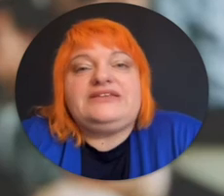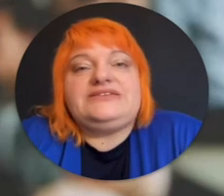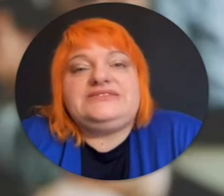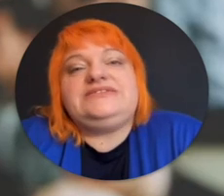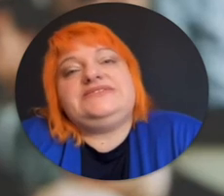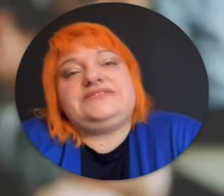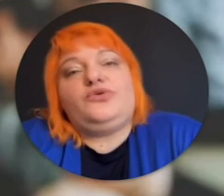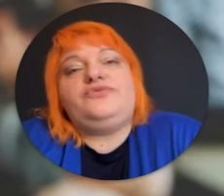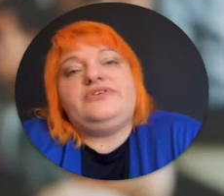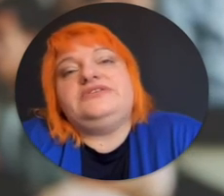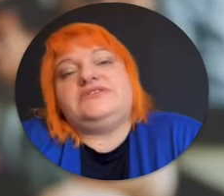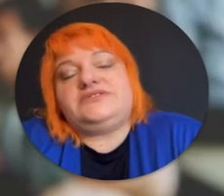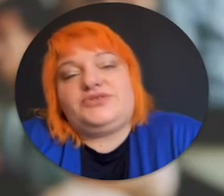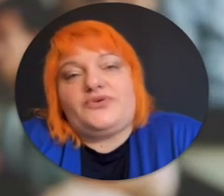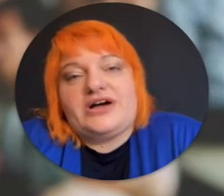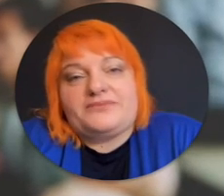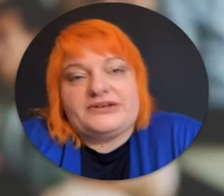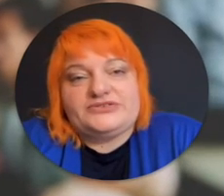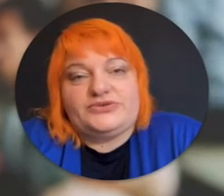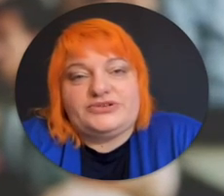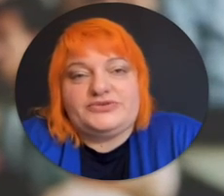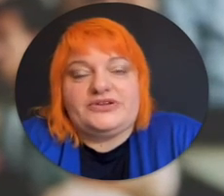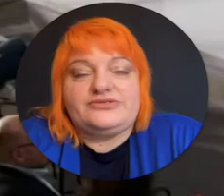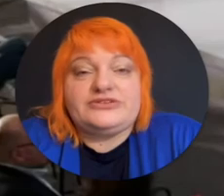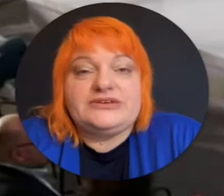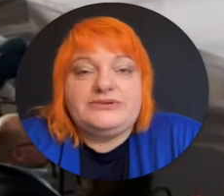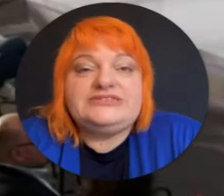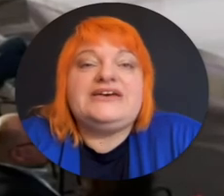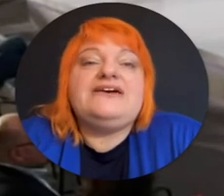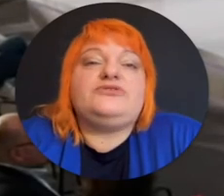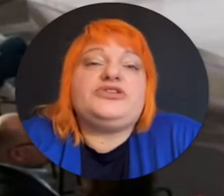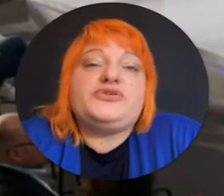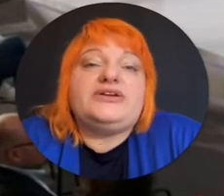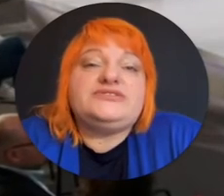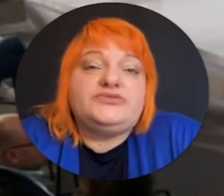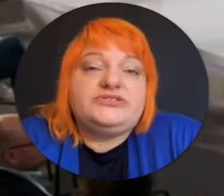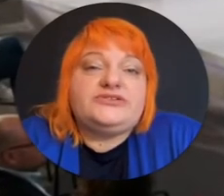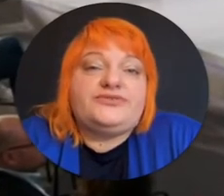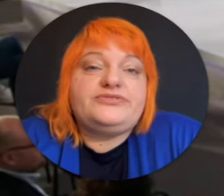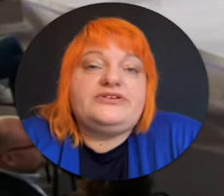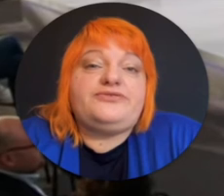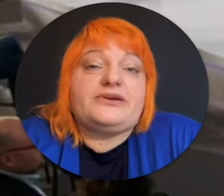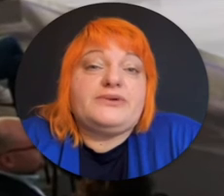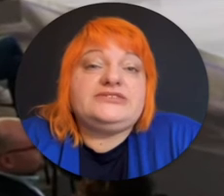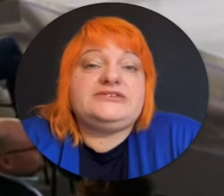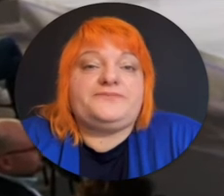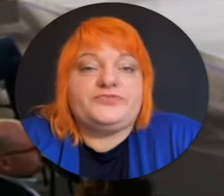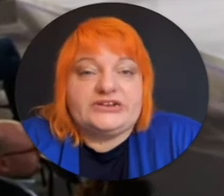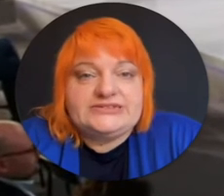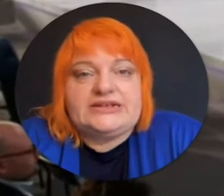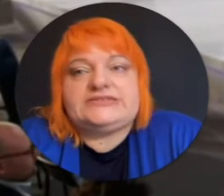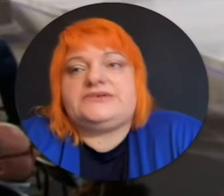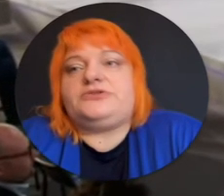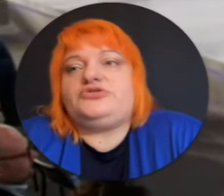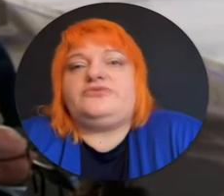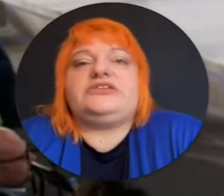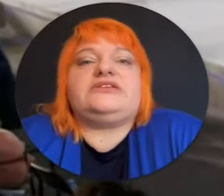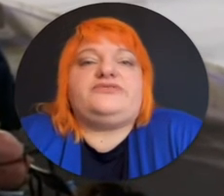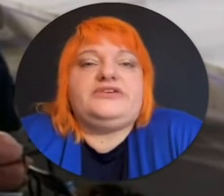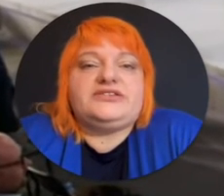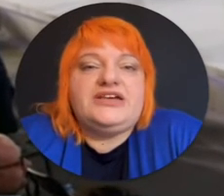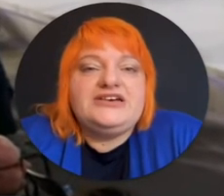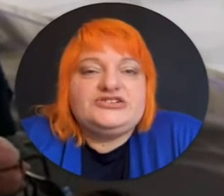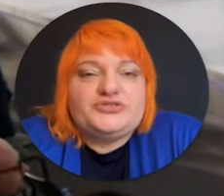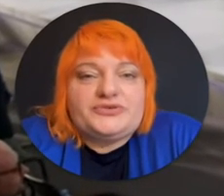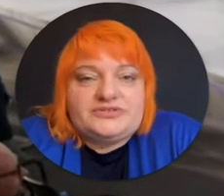Возможность перенестись, увидеть то, как происходит то или иное событие, вот оно реализуется в формате трансляции. Причем вот